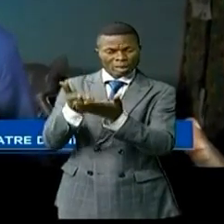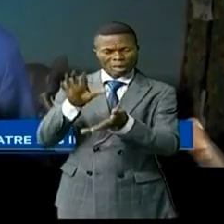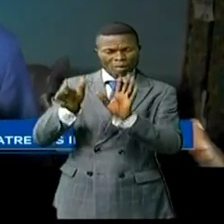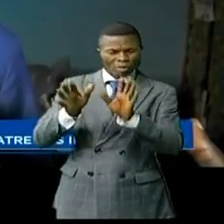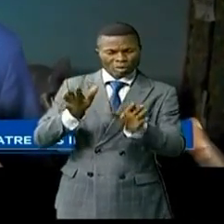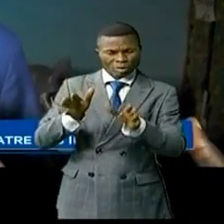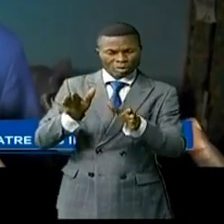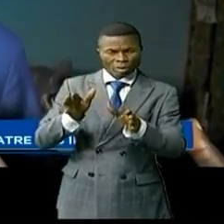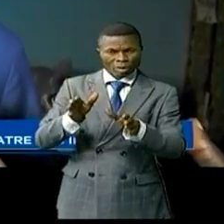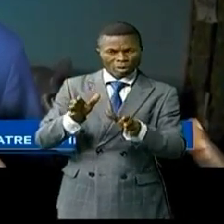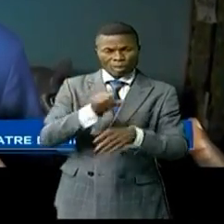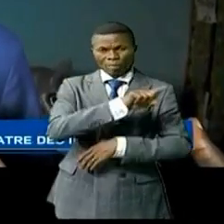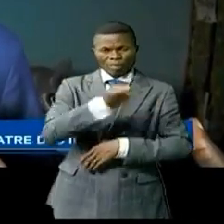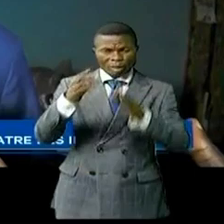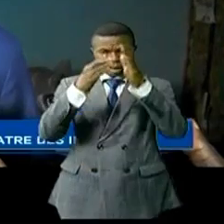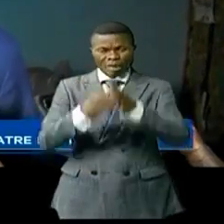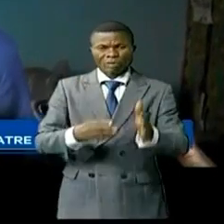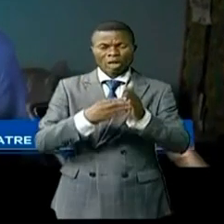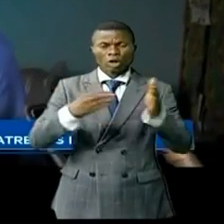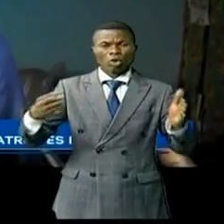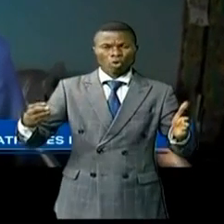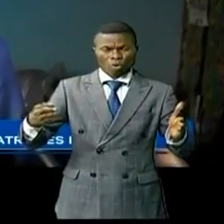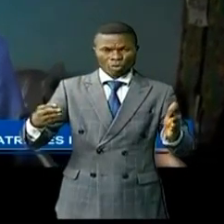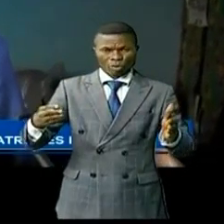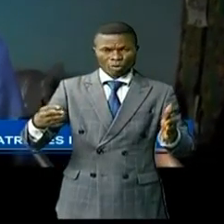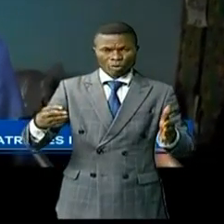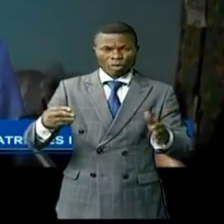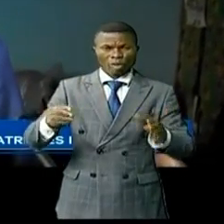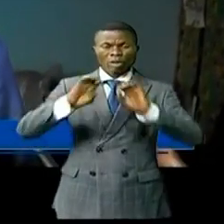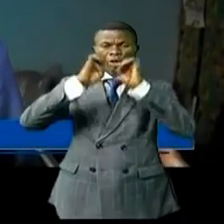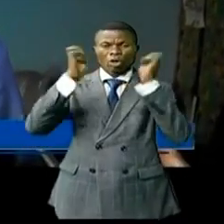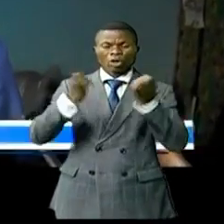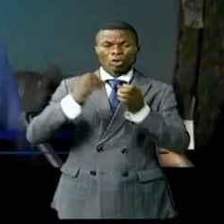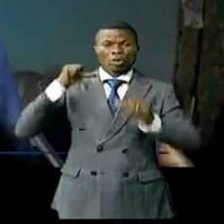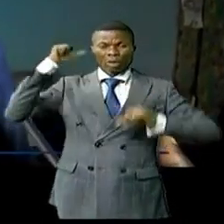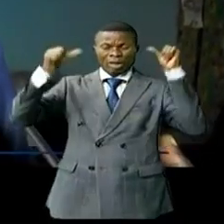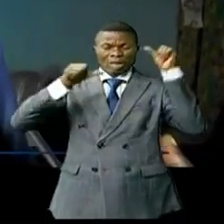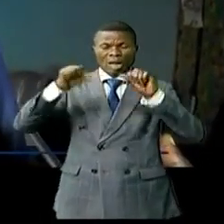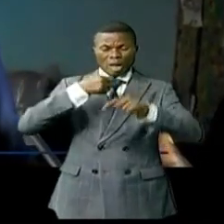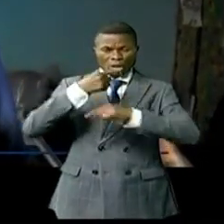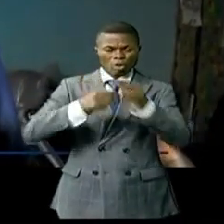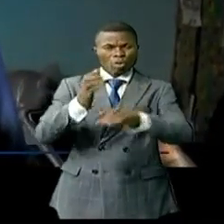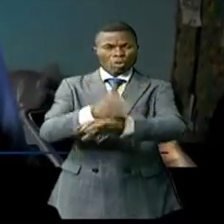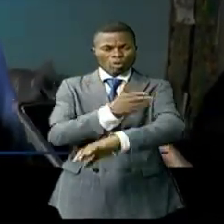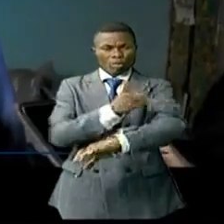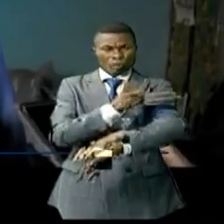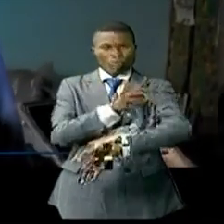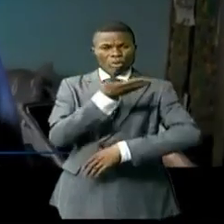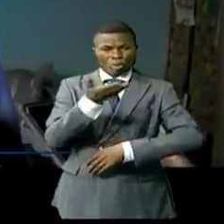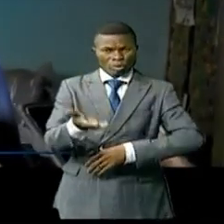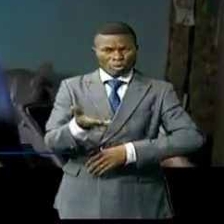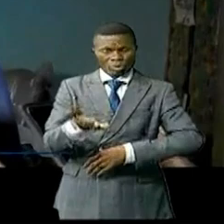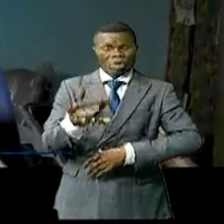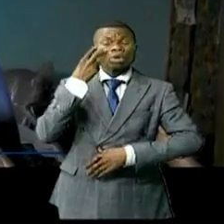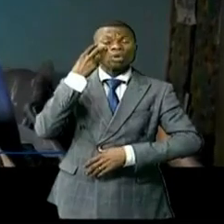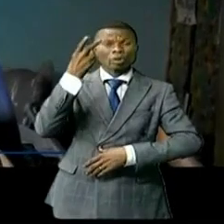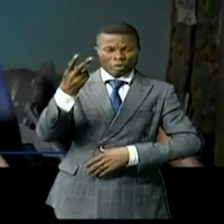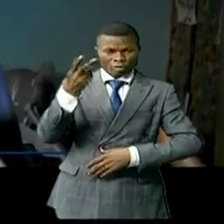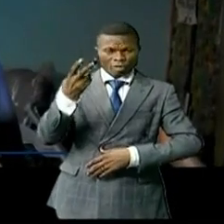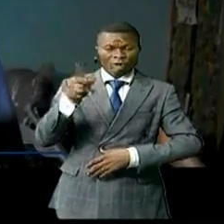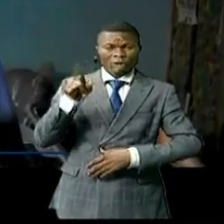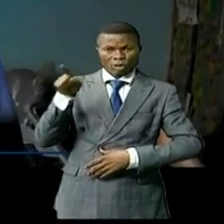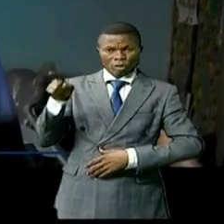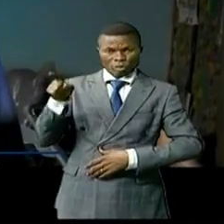de 1990. La compagnie Théâtre des Intrigants commençait à prendre de l'envol. J'ai vu Aneki